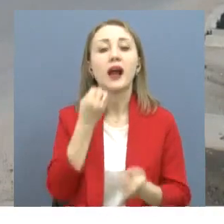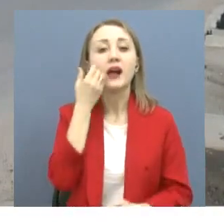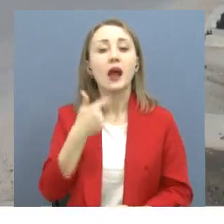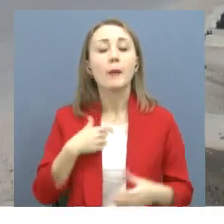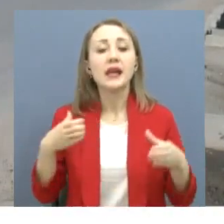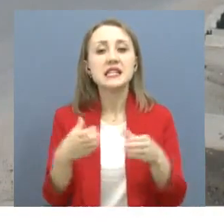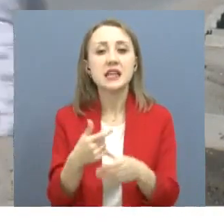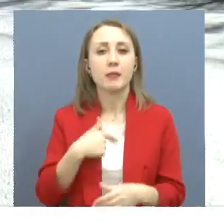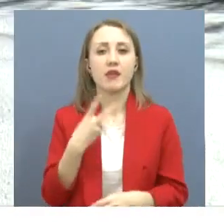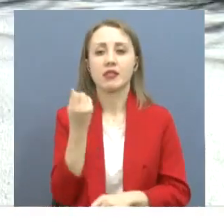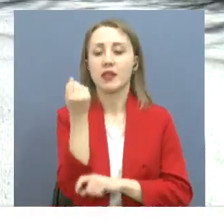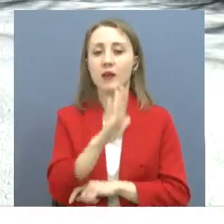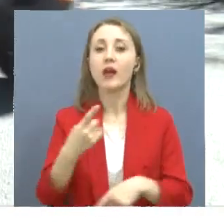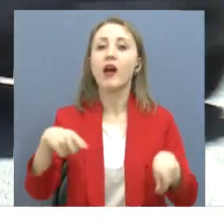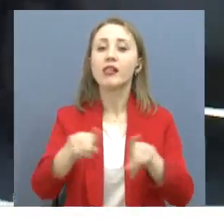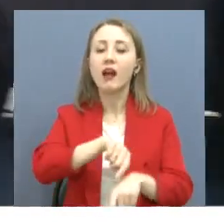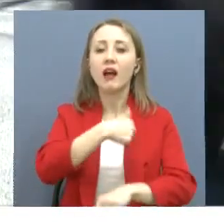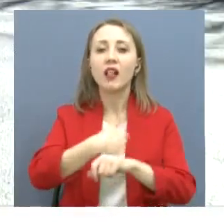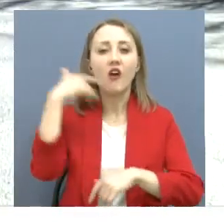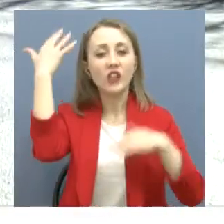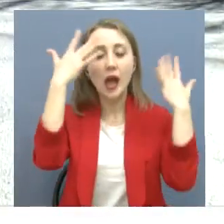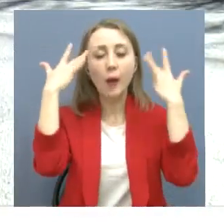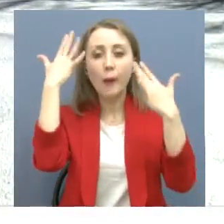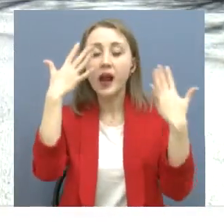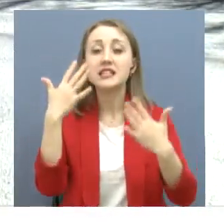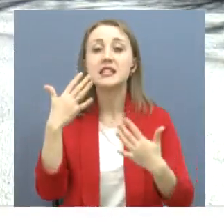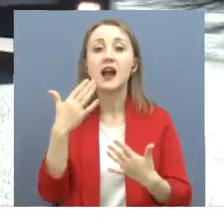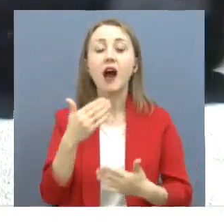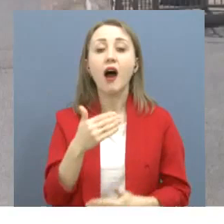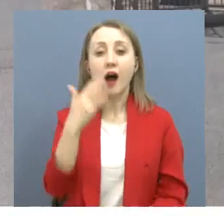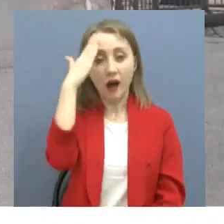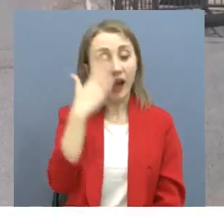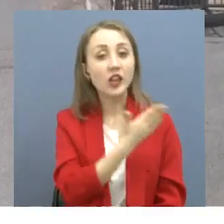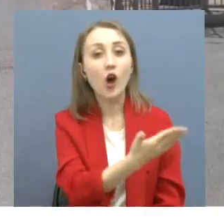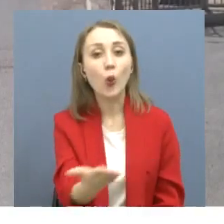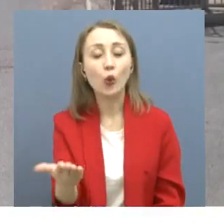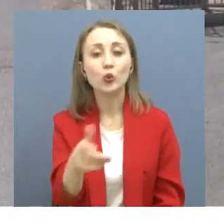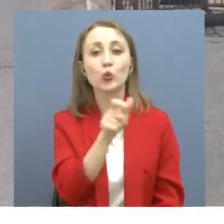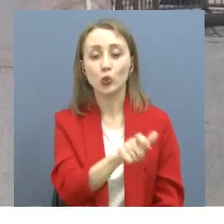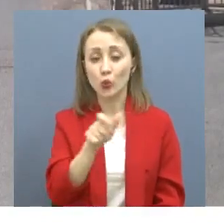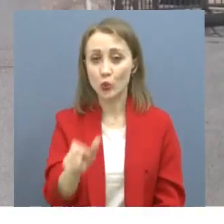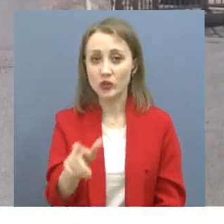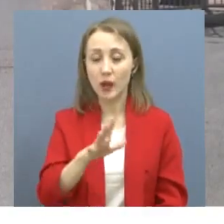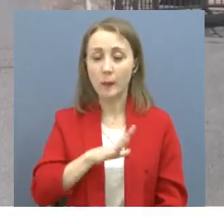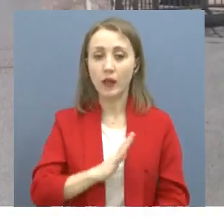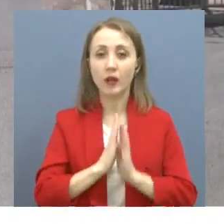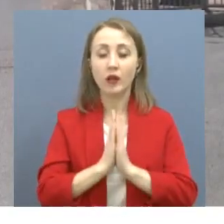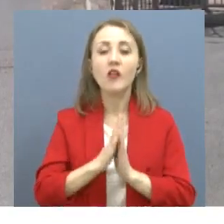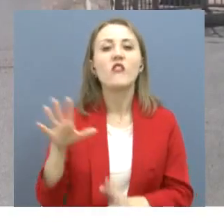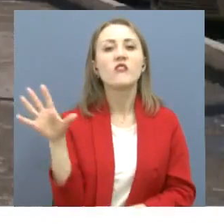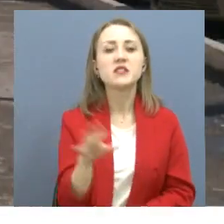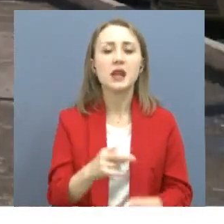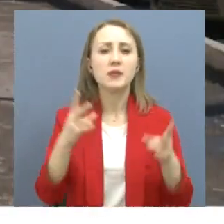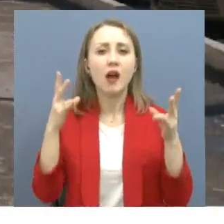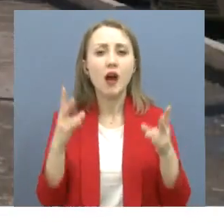Такова главная мысль обращения Елбасы к населению страны. Нурсултан Назарбаев отметил, что государство обеспечено всем необходимым, чтобы